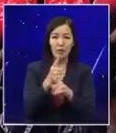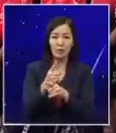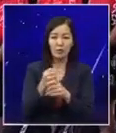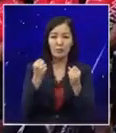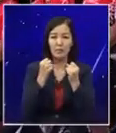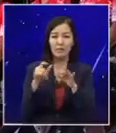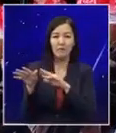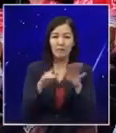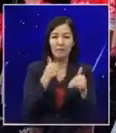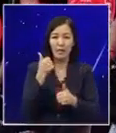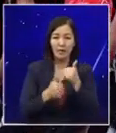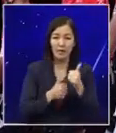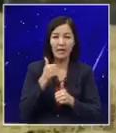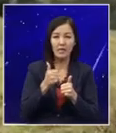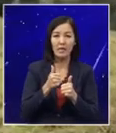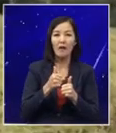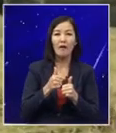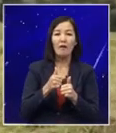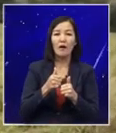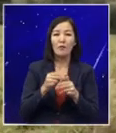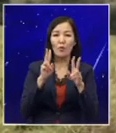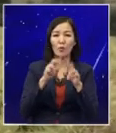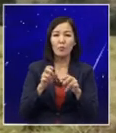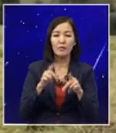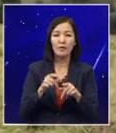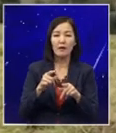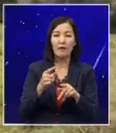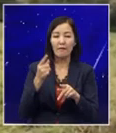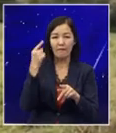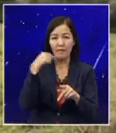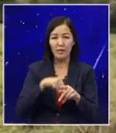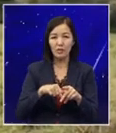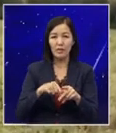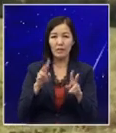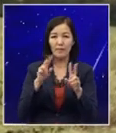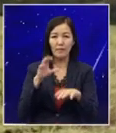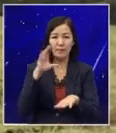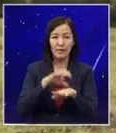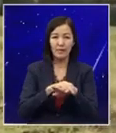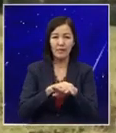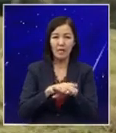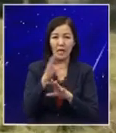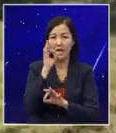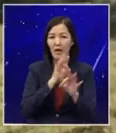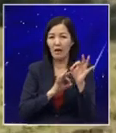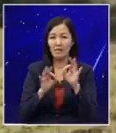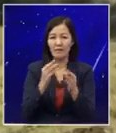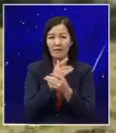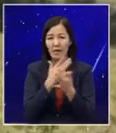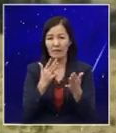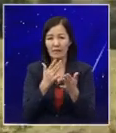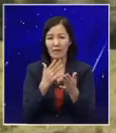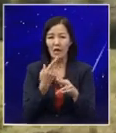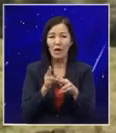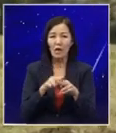время спортивного мероприятия. Как отмечается, в ходе обысков в личных вещах подозреваемых были обнаружены лекарства и инструменты, благодаря